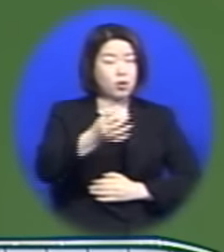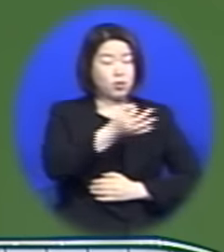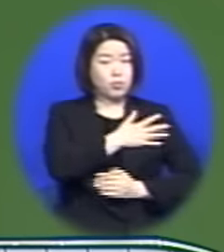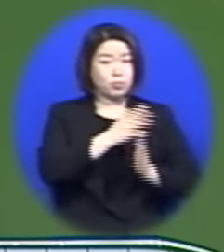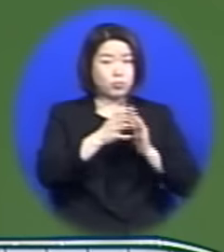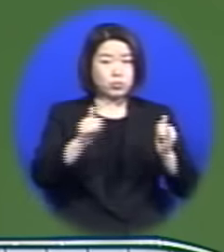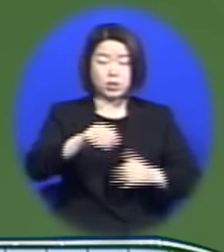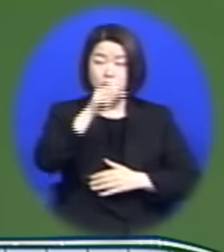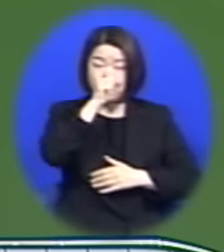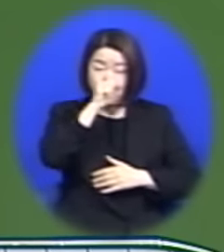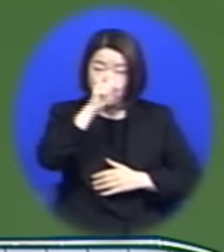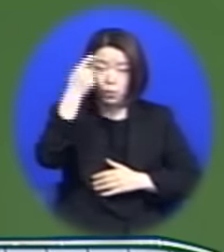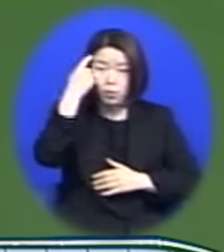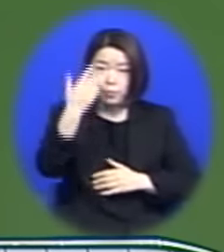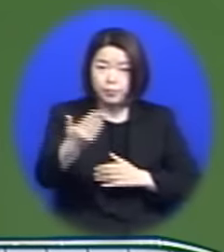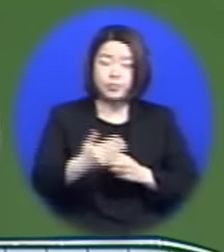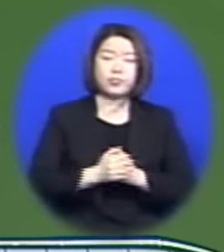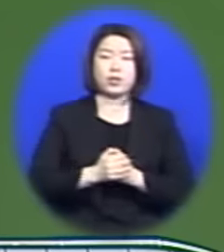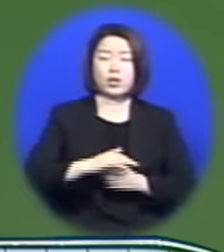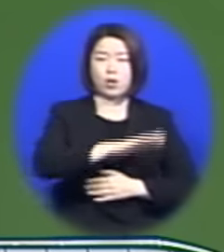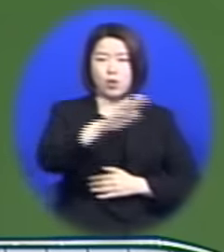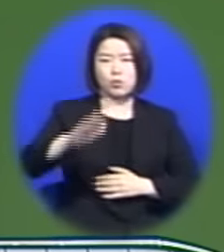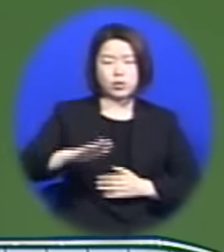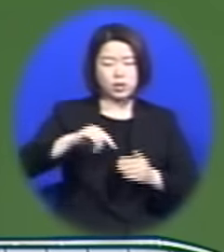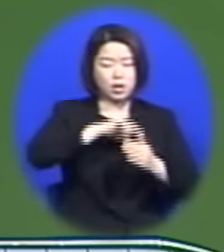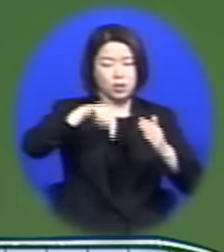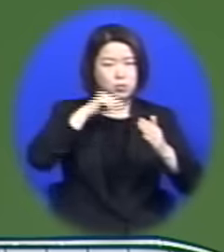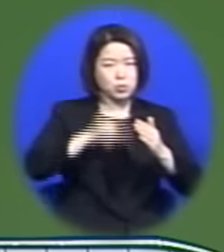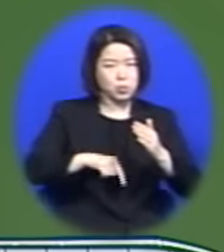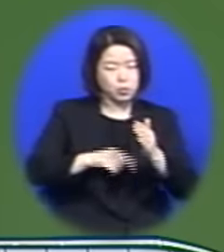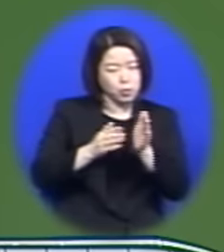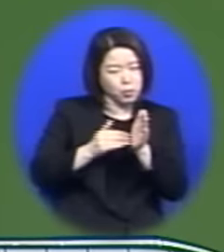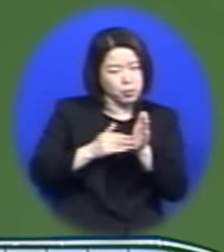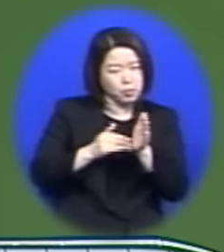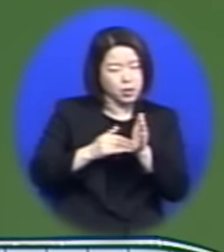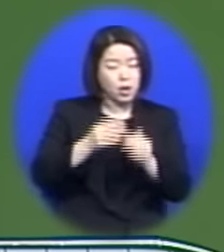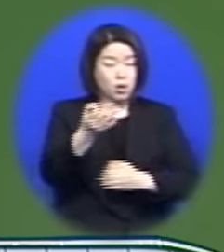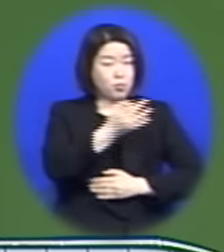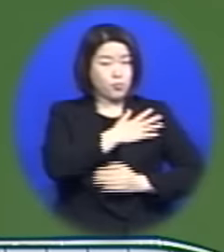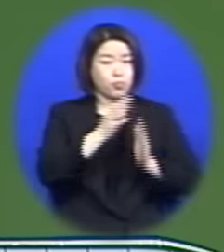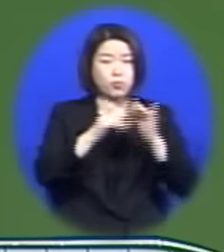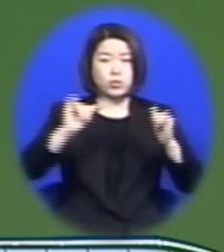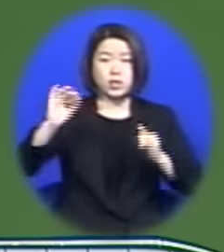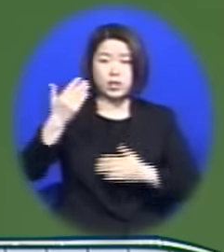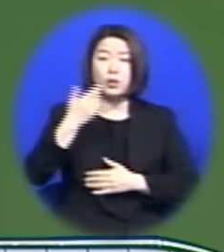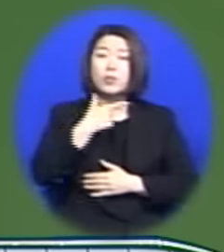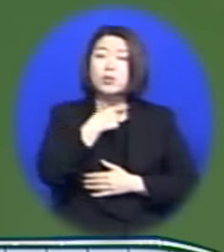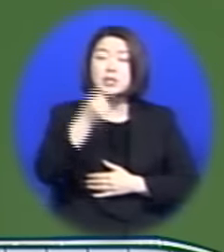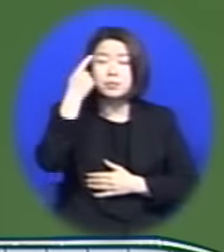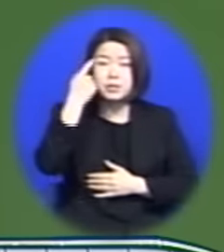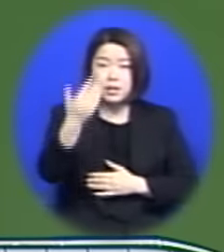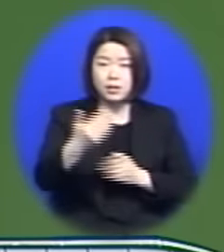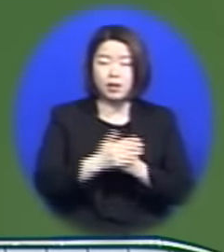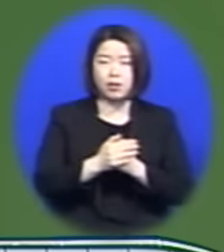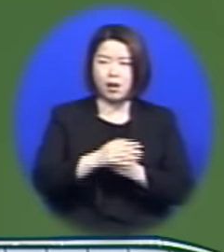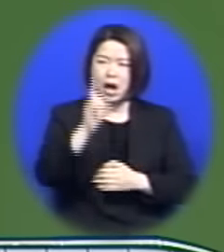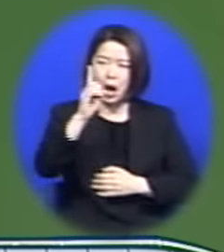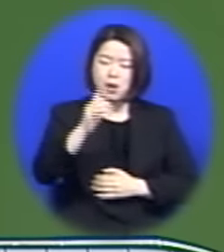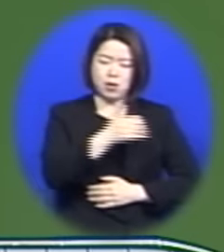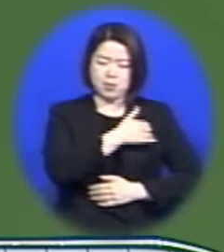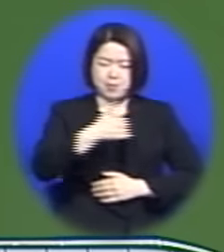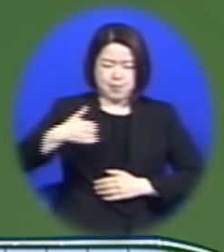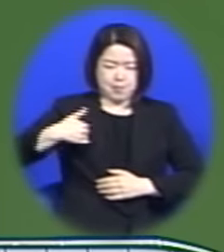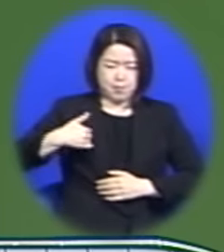좋은 거잖아요 우리가 다 은근이 마음으로는 부자되고 싶잖아요 한번 좀 풍요하게 살아보고